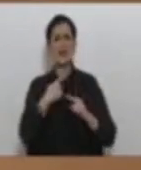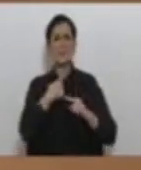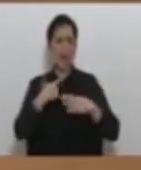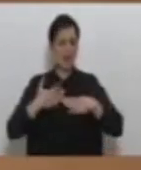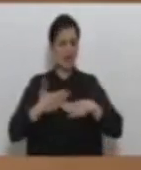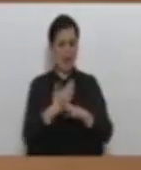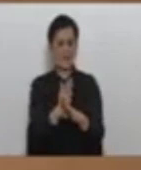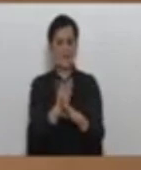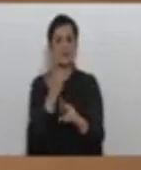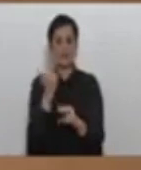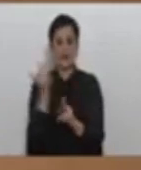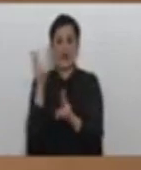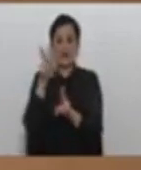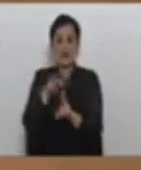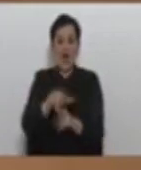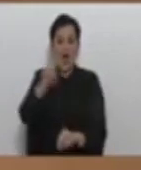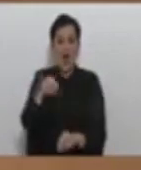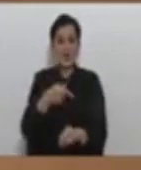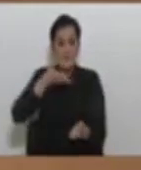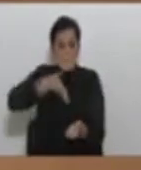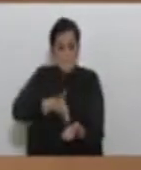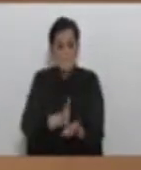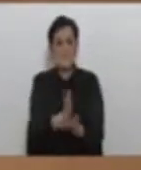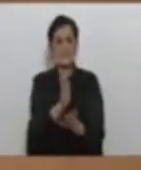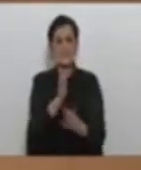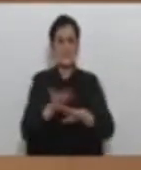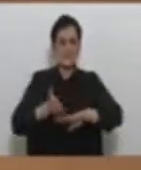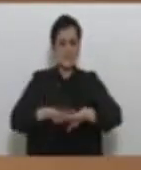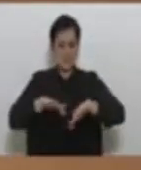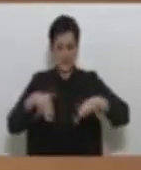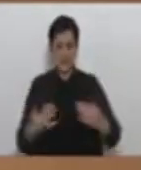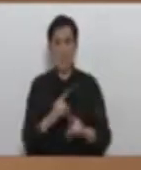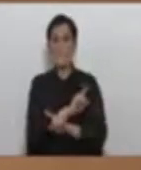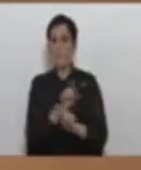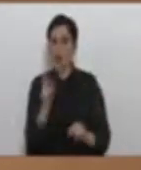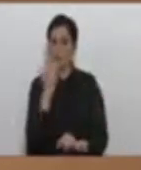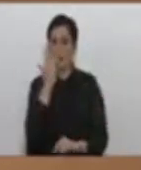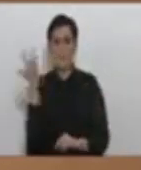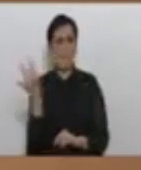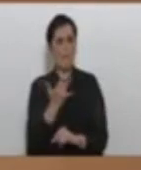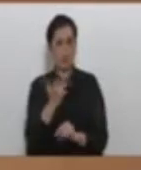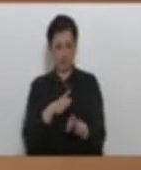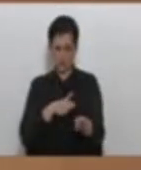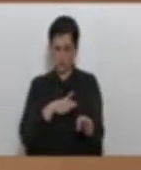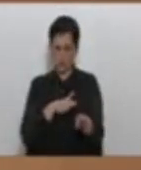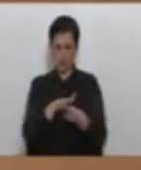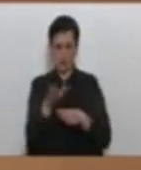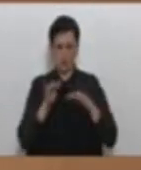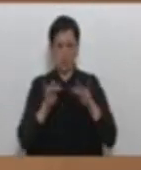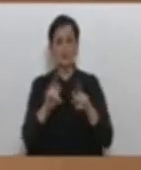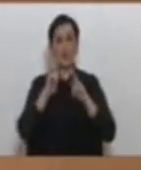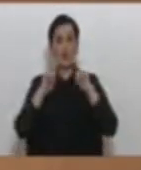მათზე დაკისრებული მისიის სიმძიმით დაღლილი, მაგრამ პოლიტიკურად სრულიად შეუვალი